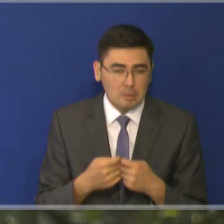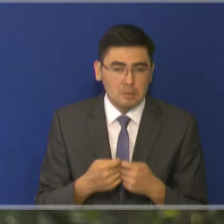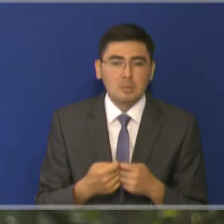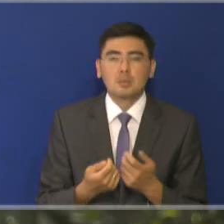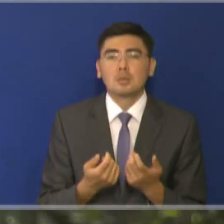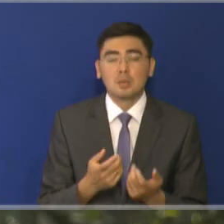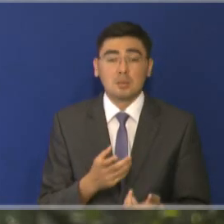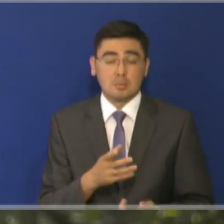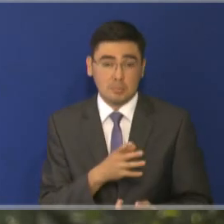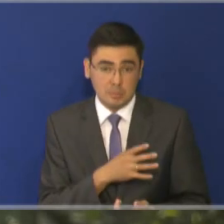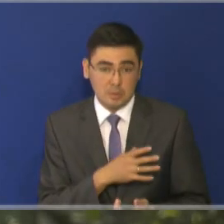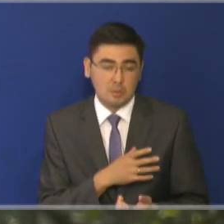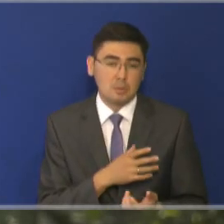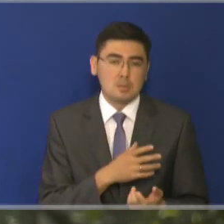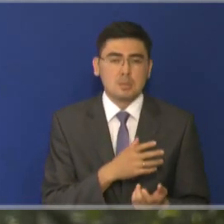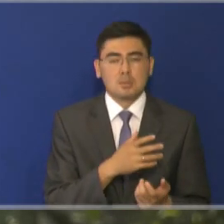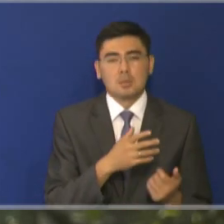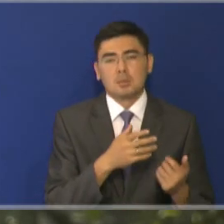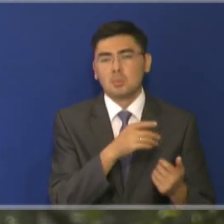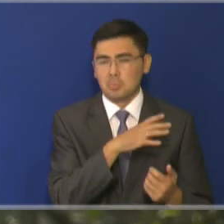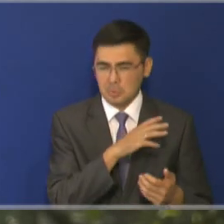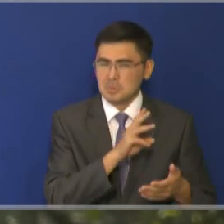астам теңгеге айыппұл төлейді.